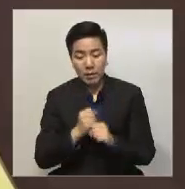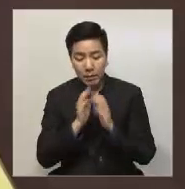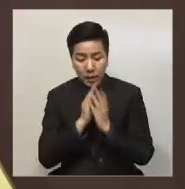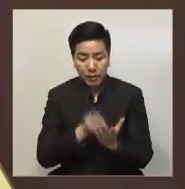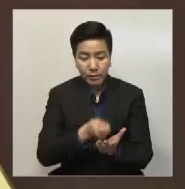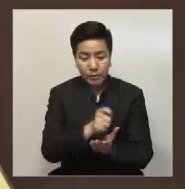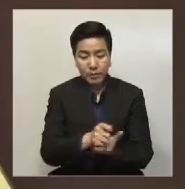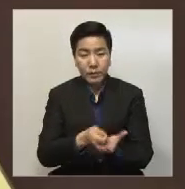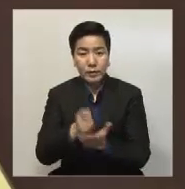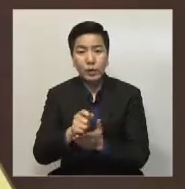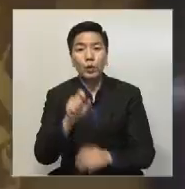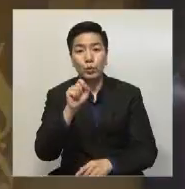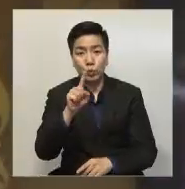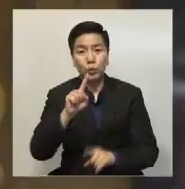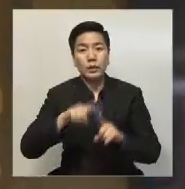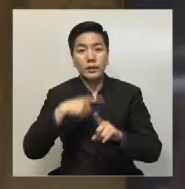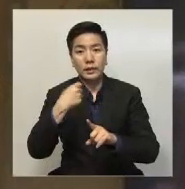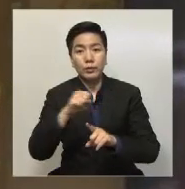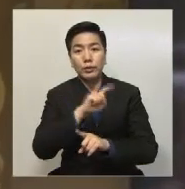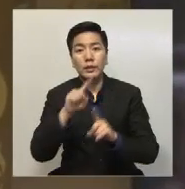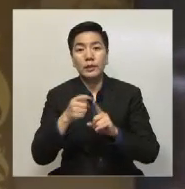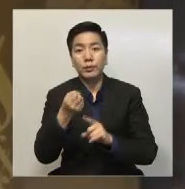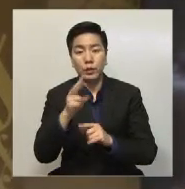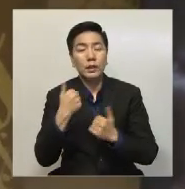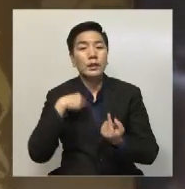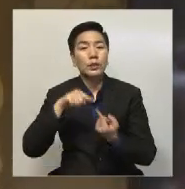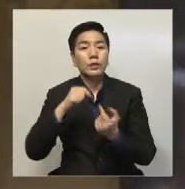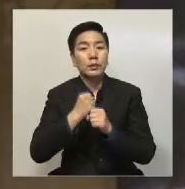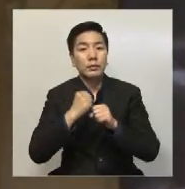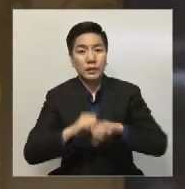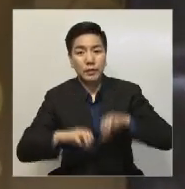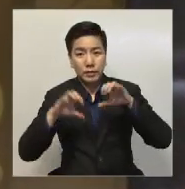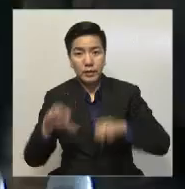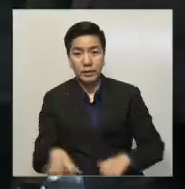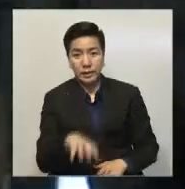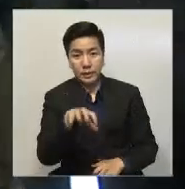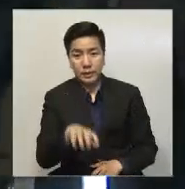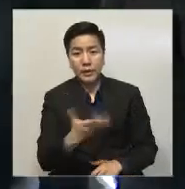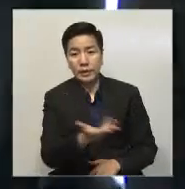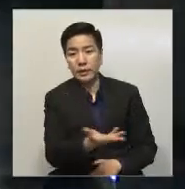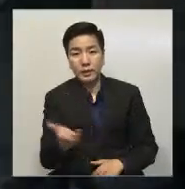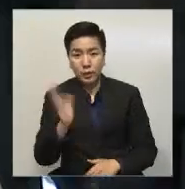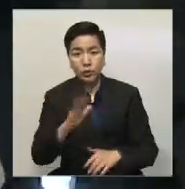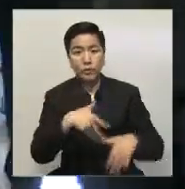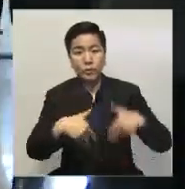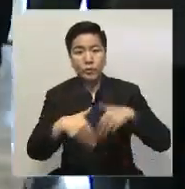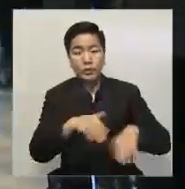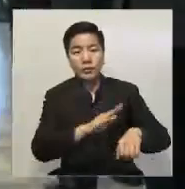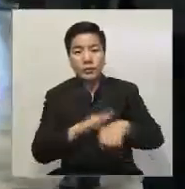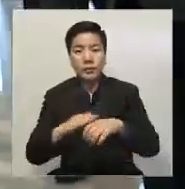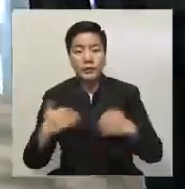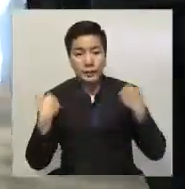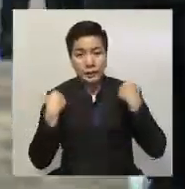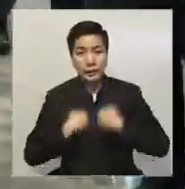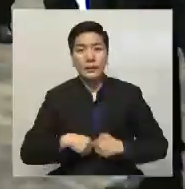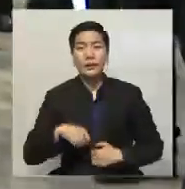ศุกร์ที่12ตุลาคมนะคะซึ่งกิจกรรมจะมีขึ้นที่ทำเนียบรัฐบาลดังนั้นจึงขอเชิญชวนพี่น้องประชาชนส